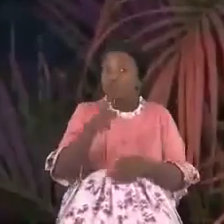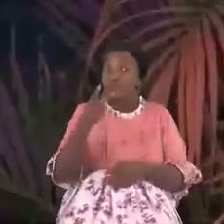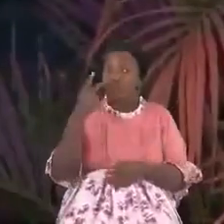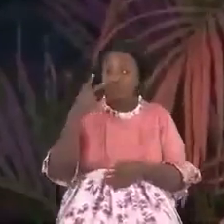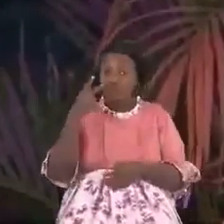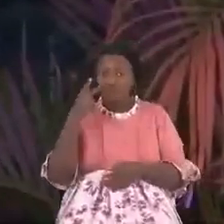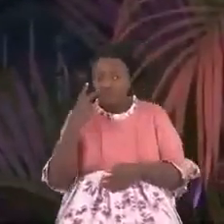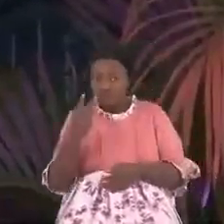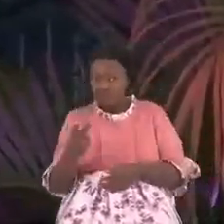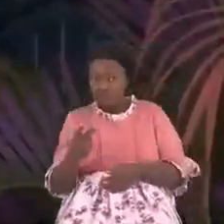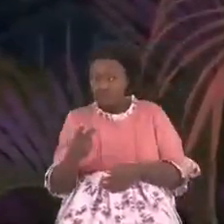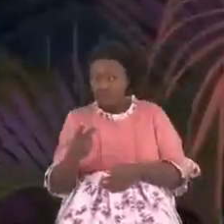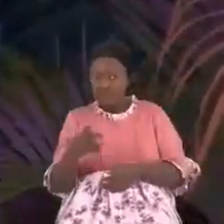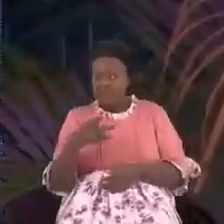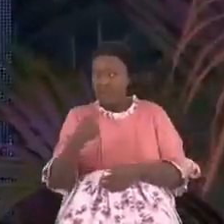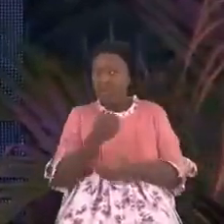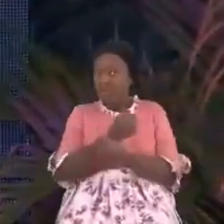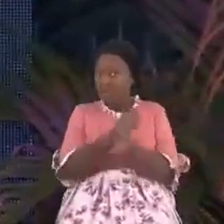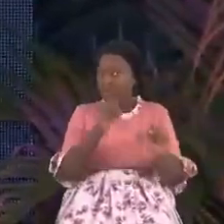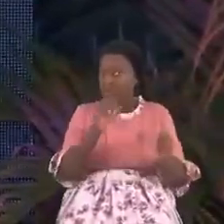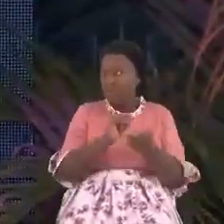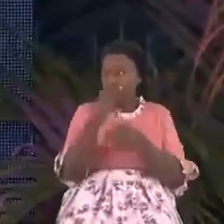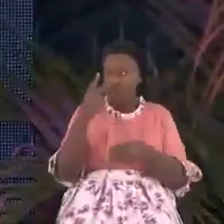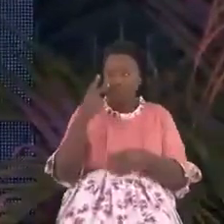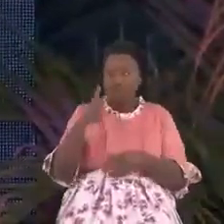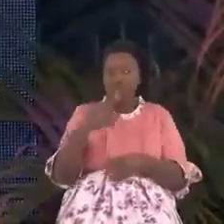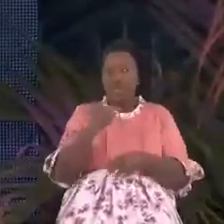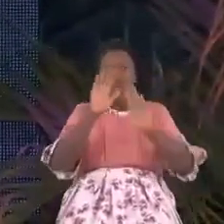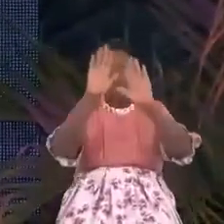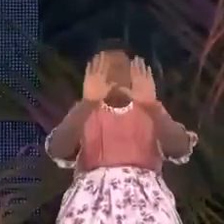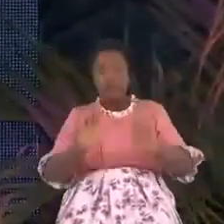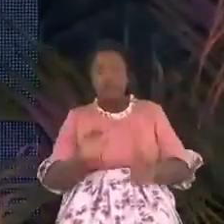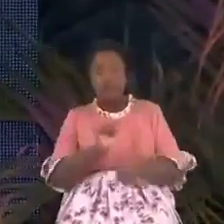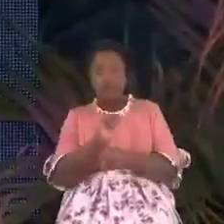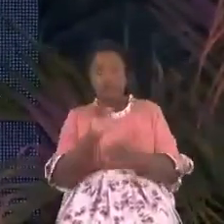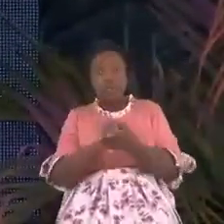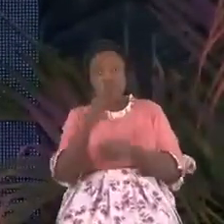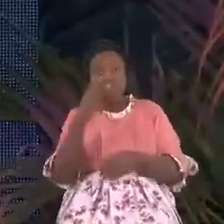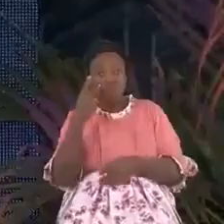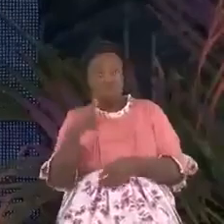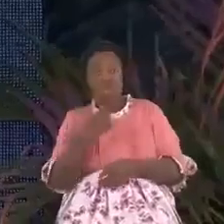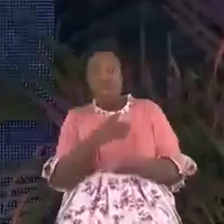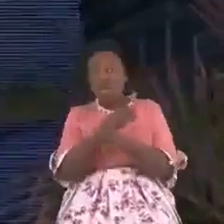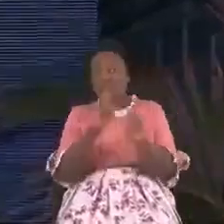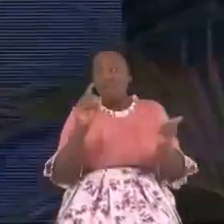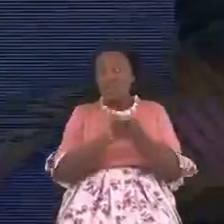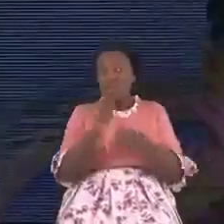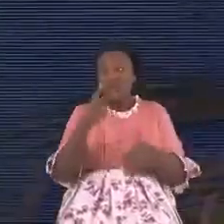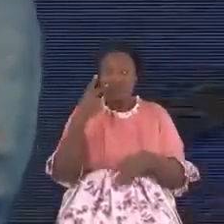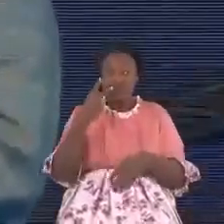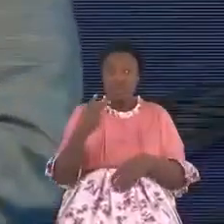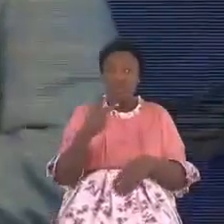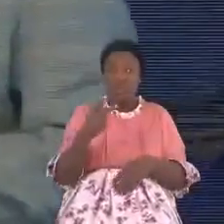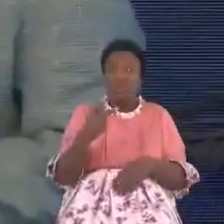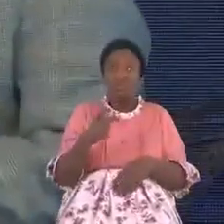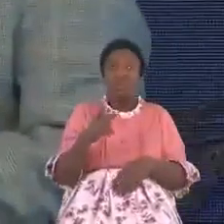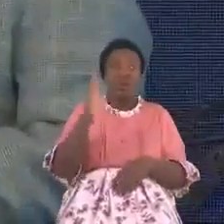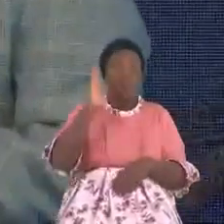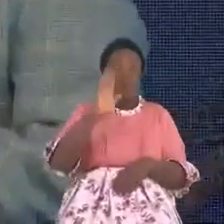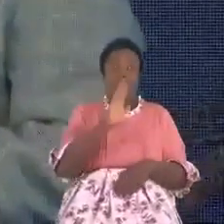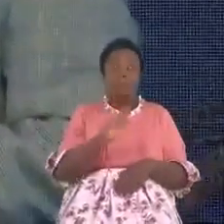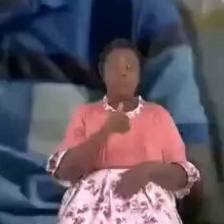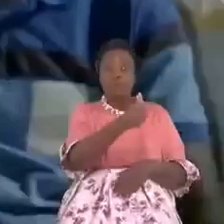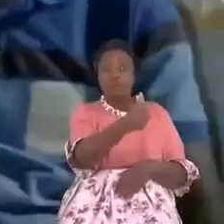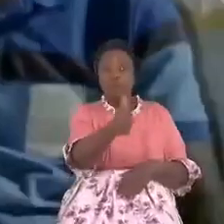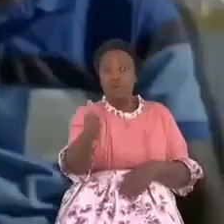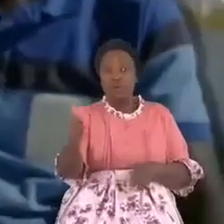Ịhụ na nzọpụta ịrịba ama nke ịhụworo na nnapụta nke ị nwetaworo, ọ ga-abụ nke gị